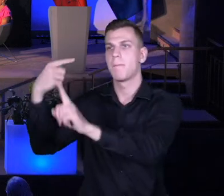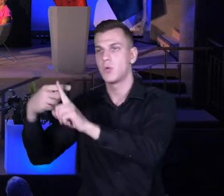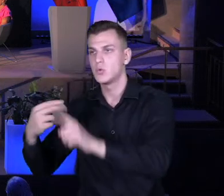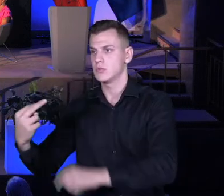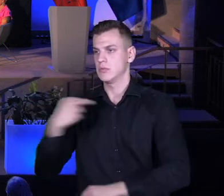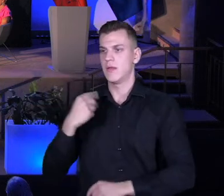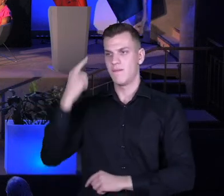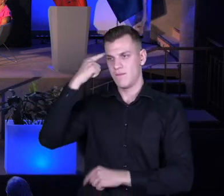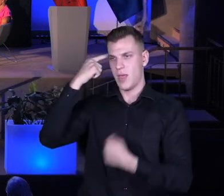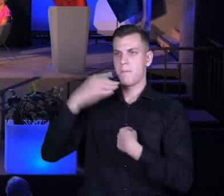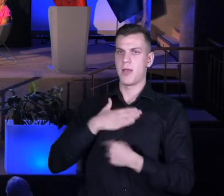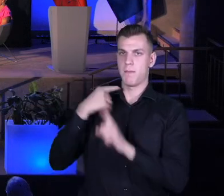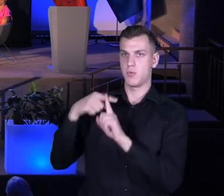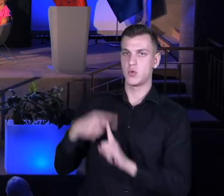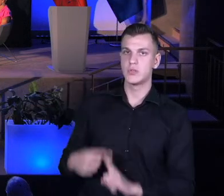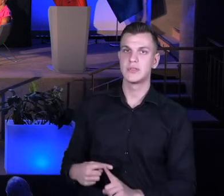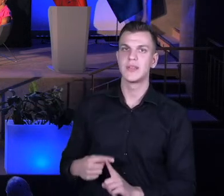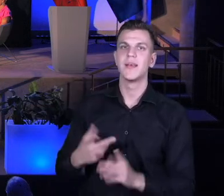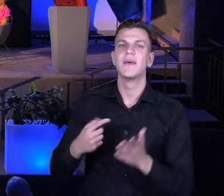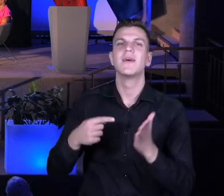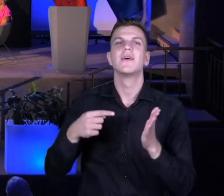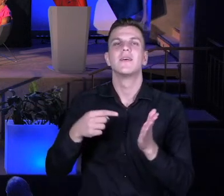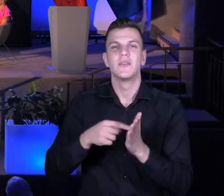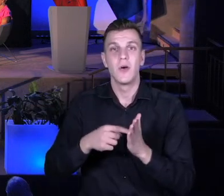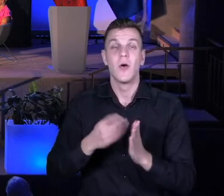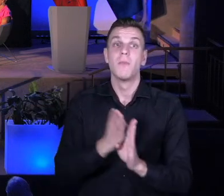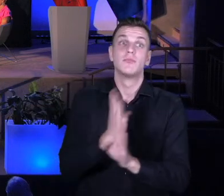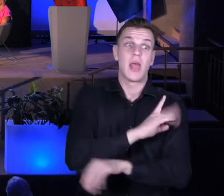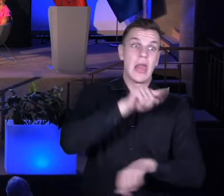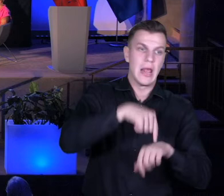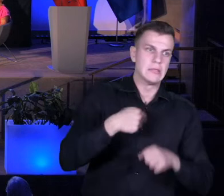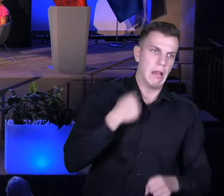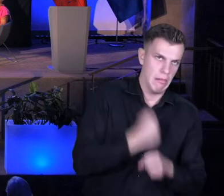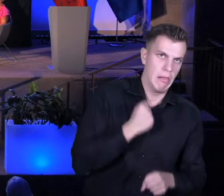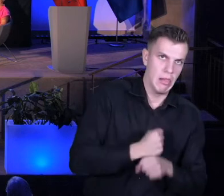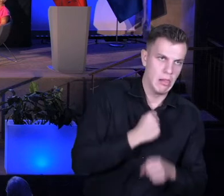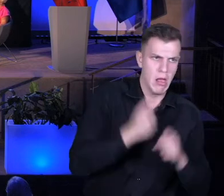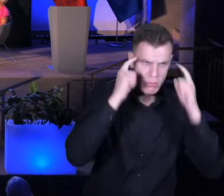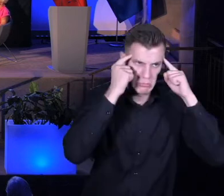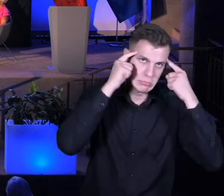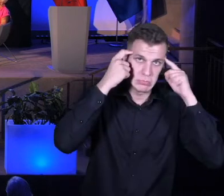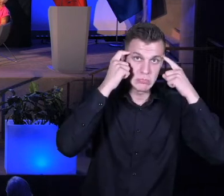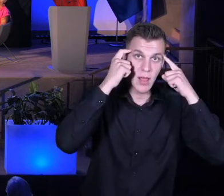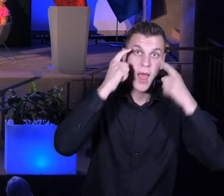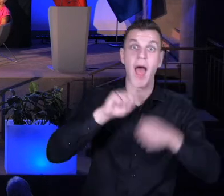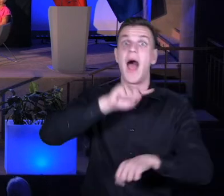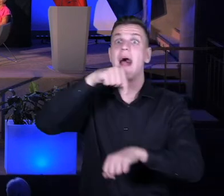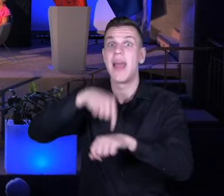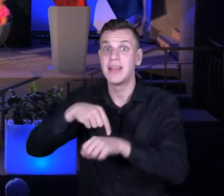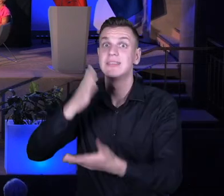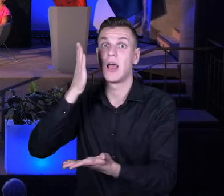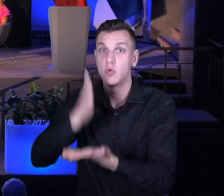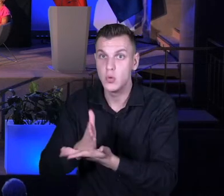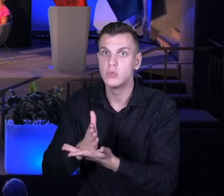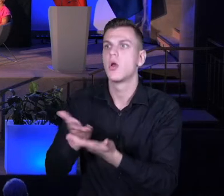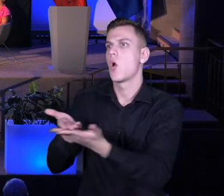ich praca i ich aktywność. Ja, jak już powiedziałam, napracowałam się przed lekcją. Na lekcji to jednak oni tutaj najwięcej działali,